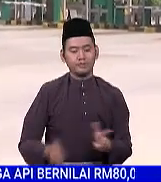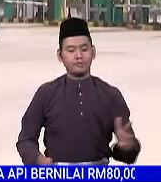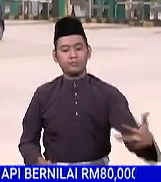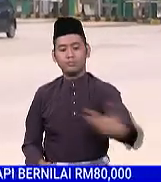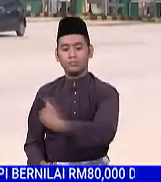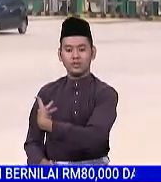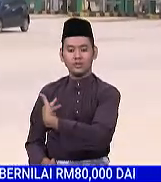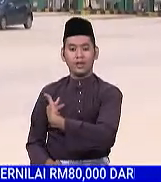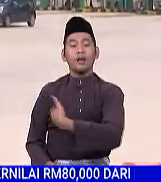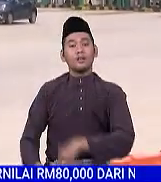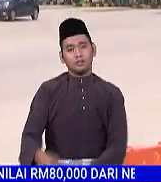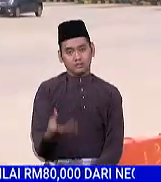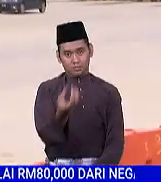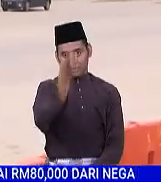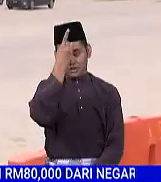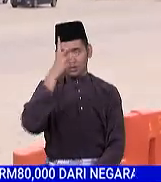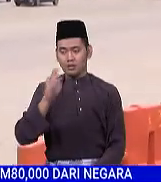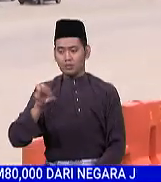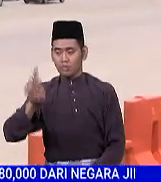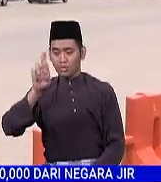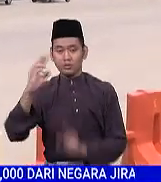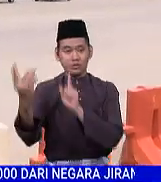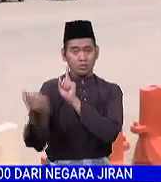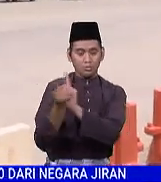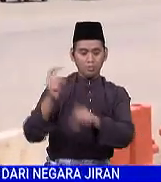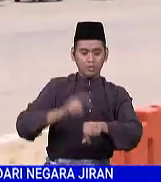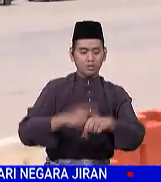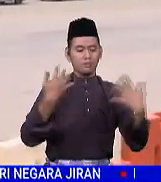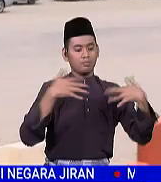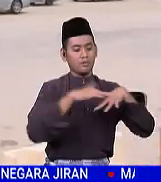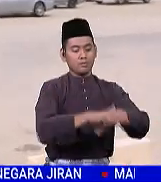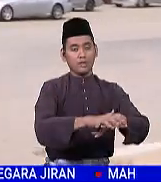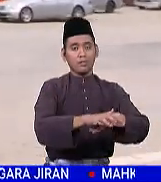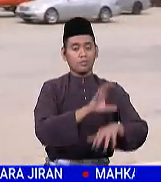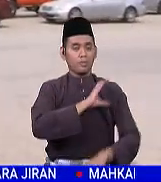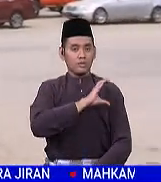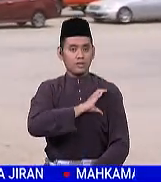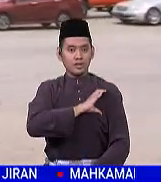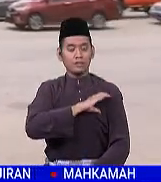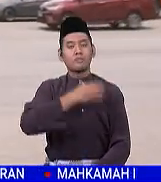Datuk Mior ditemui selepas hadir Perhimpunan Bulanan Polis Perak di Ipoh.